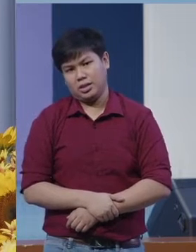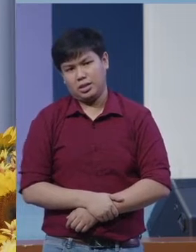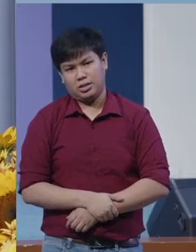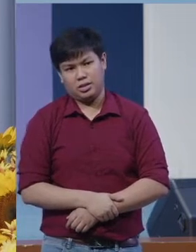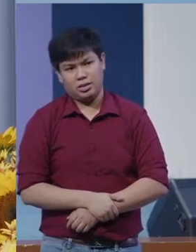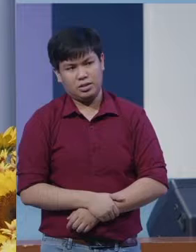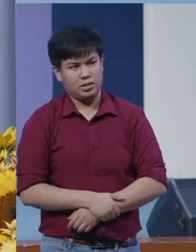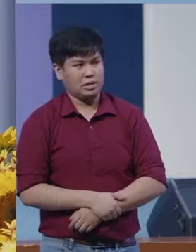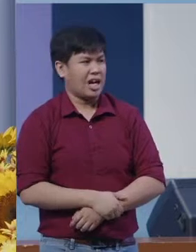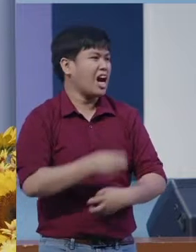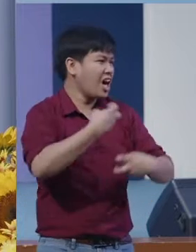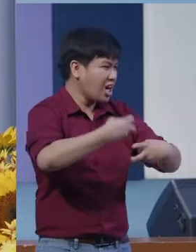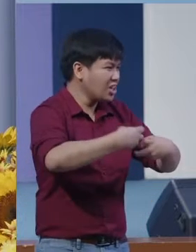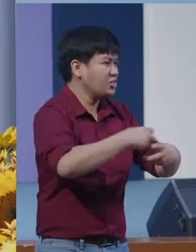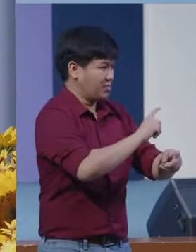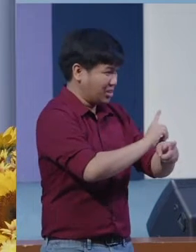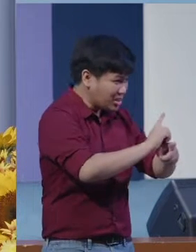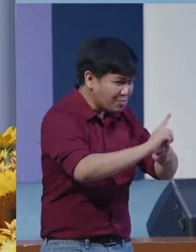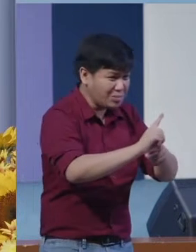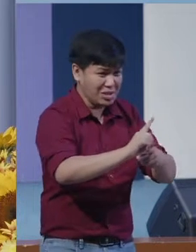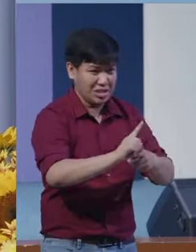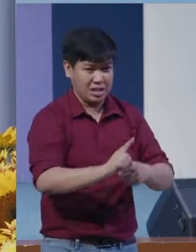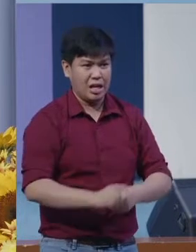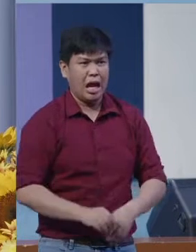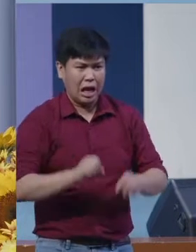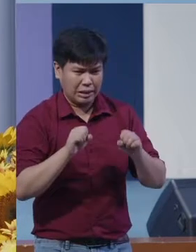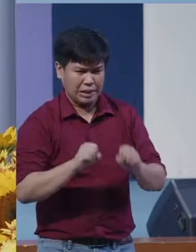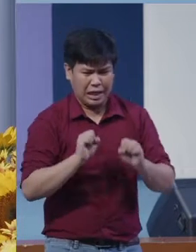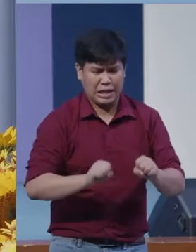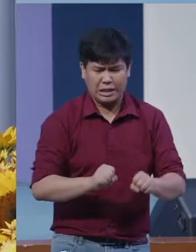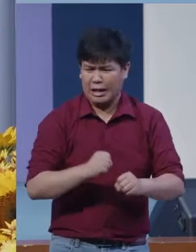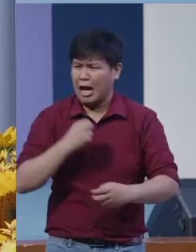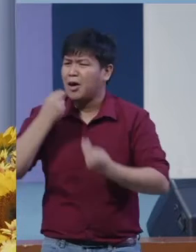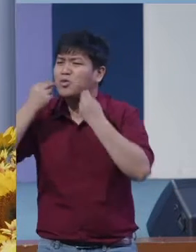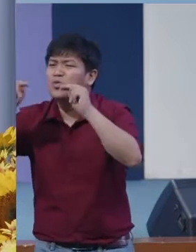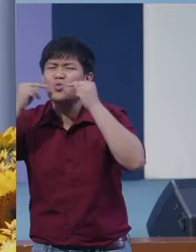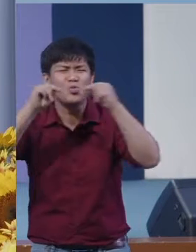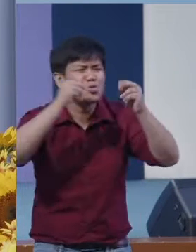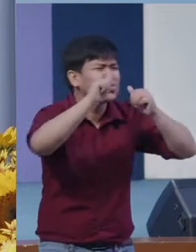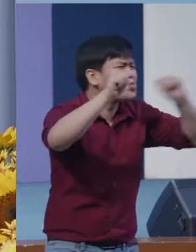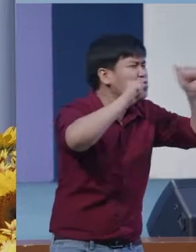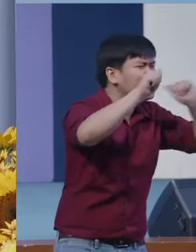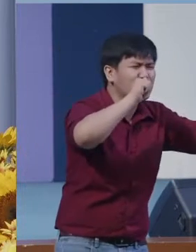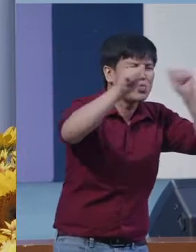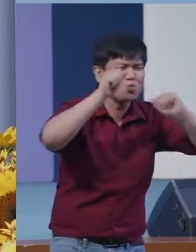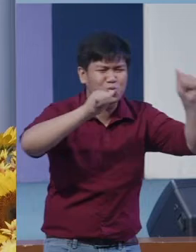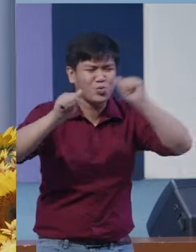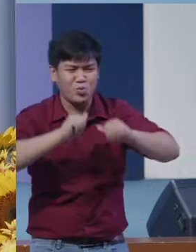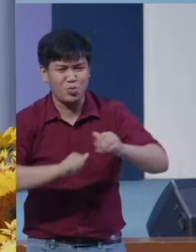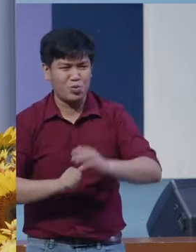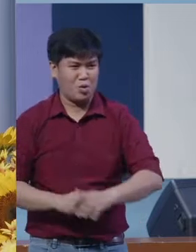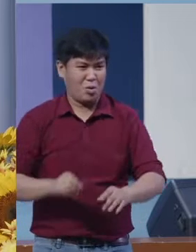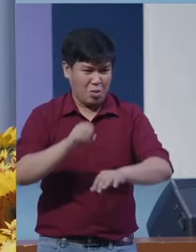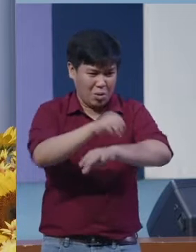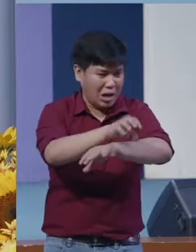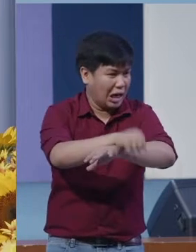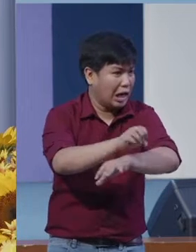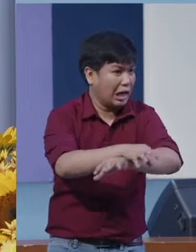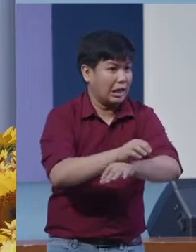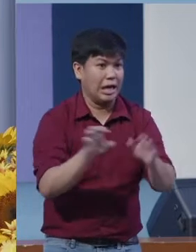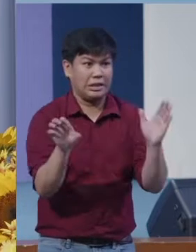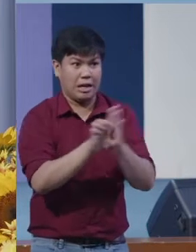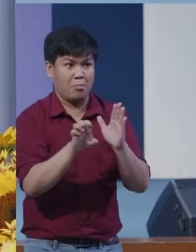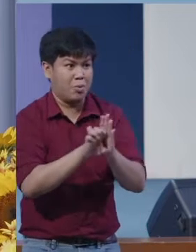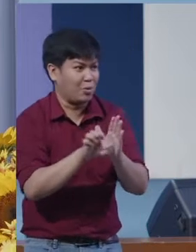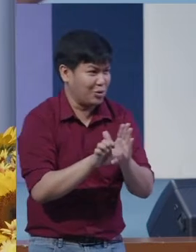Napakahirap disiplinahin ng sarili na huwag magsalita ng ganito. No? Kung minsan, prayer meeting ng